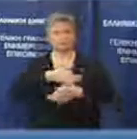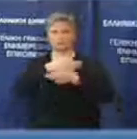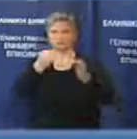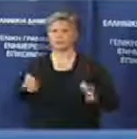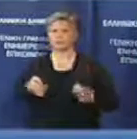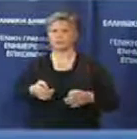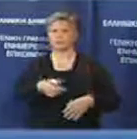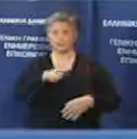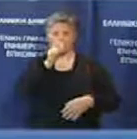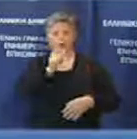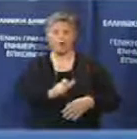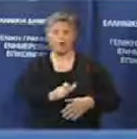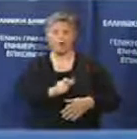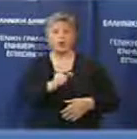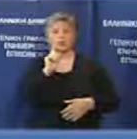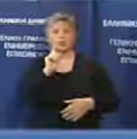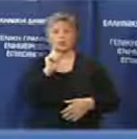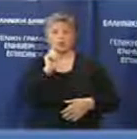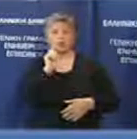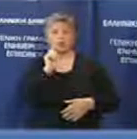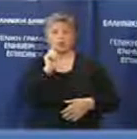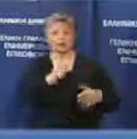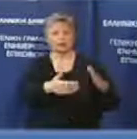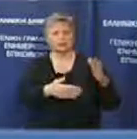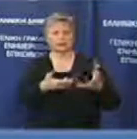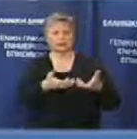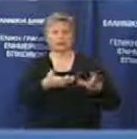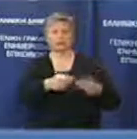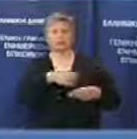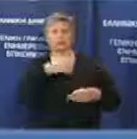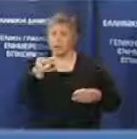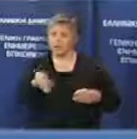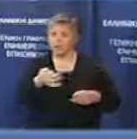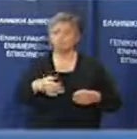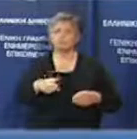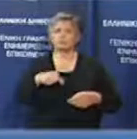και διατυπώνει πάντα τις απόψεις του ότι ταιριάζουν. Είτε είναι κοινές